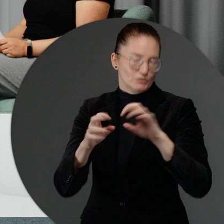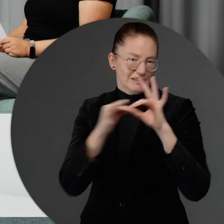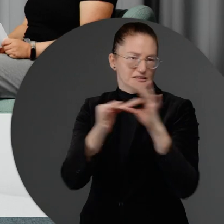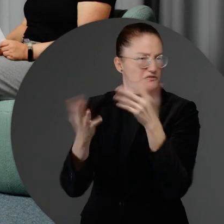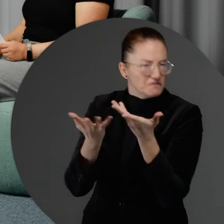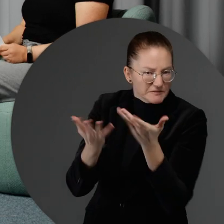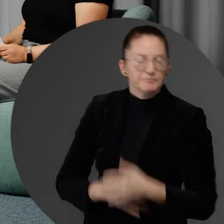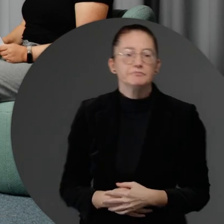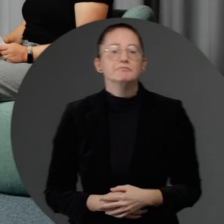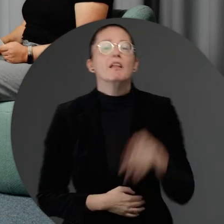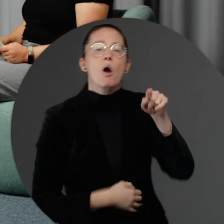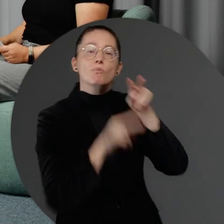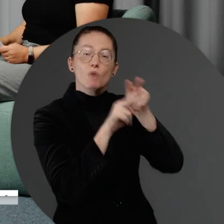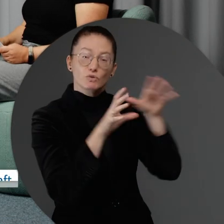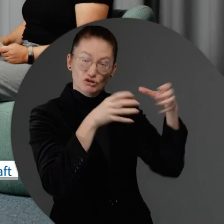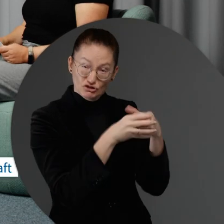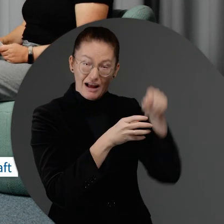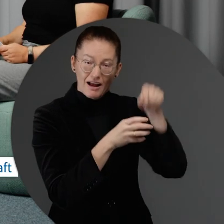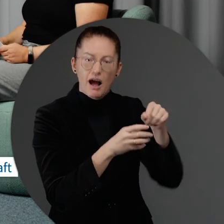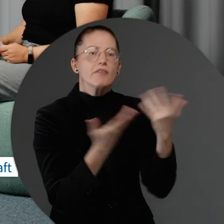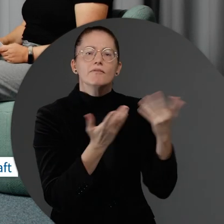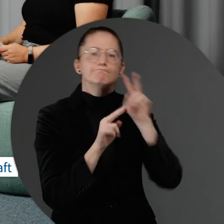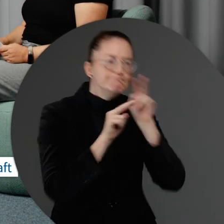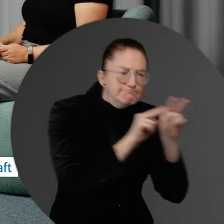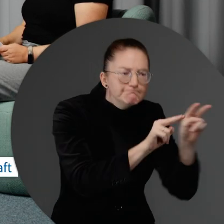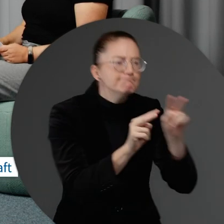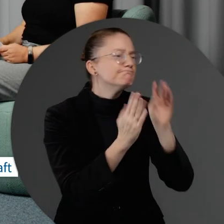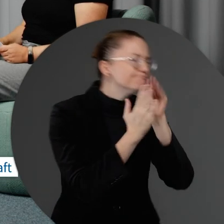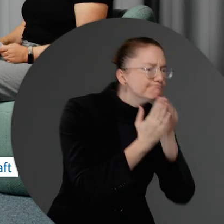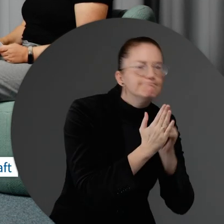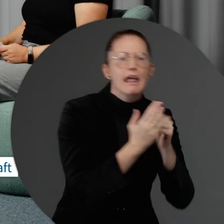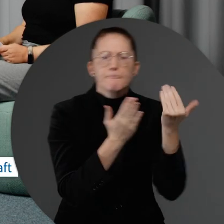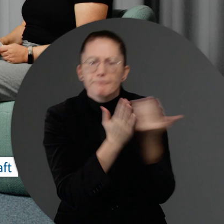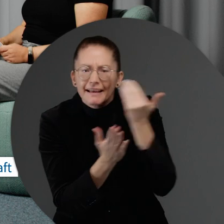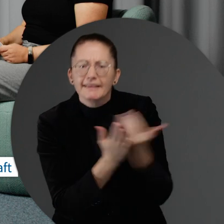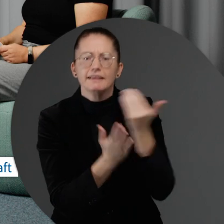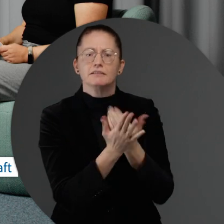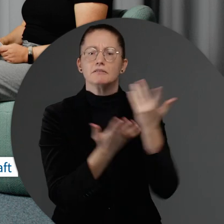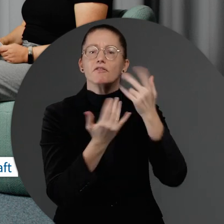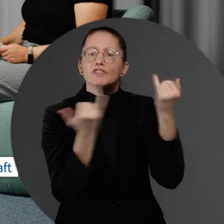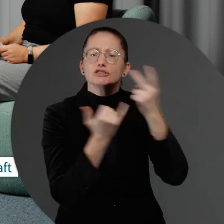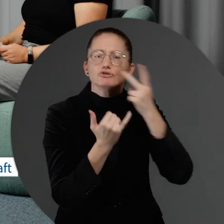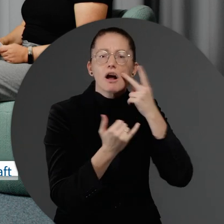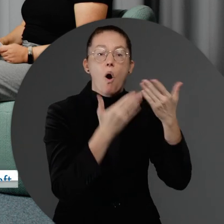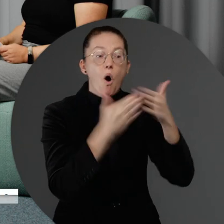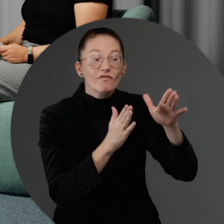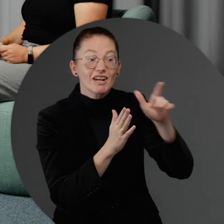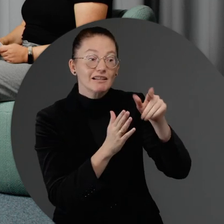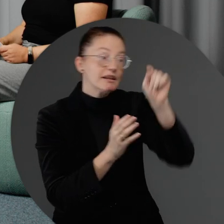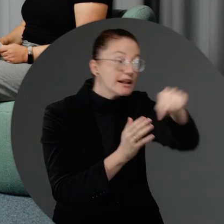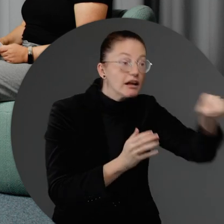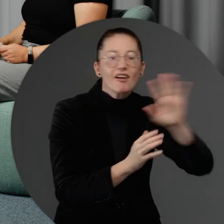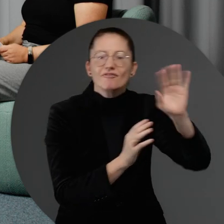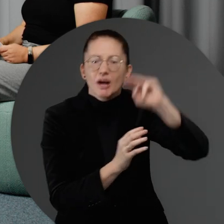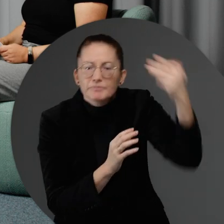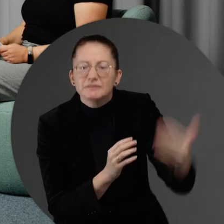Forschungsförderungsgesellschaft? Die Monitoringstelle bei der FFG erhebt und berichtet, inwieweit das digitale Angebot